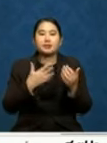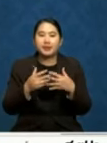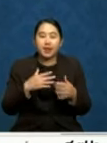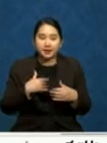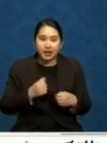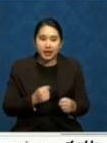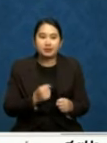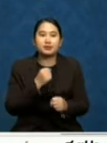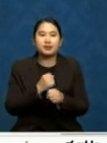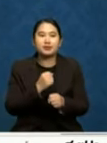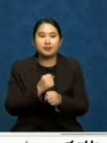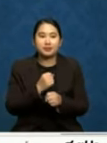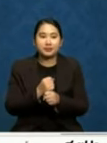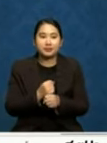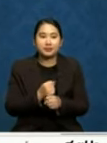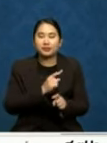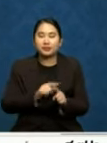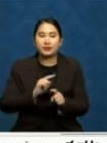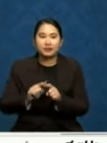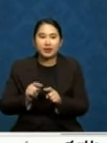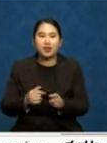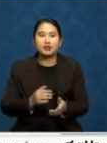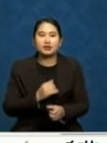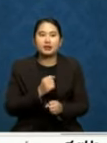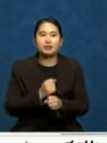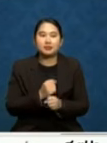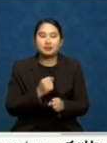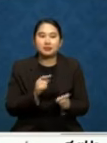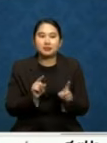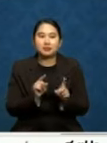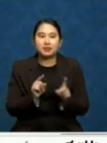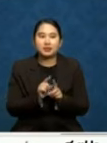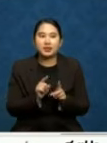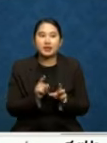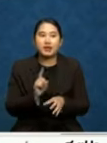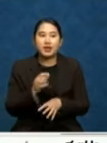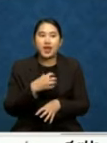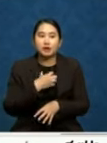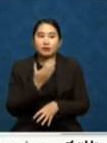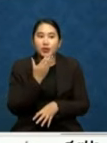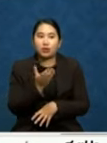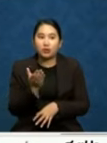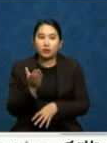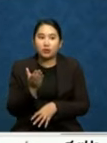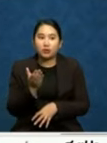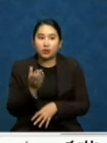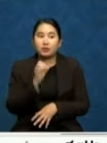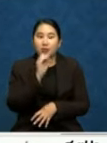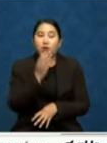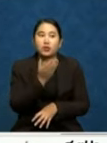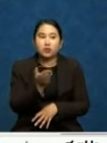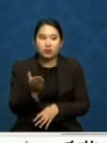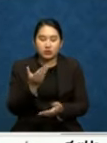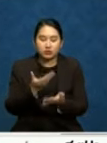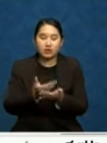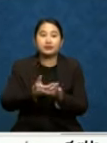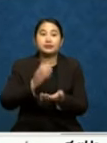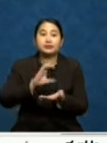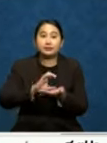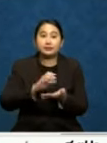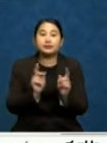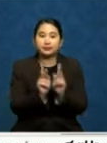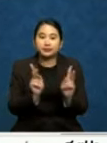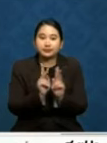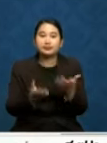พยายามที่จะทำงานหลายอย่างที่พวกเราปิดทองหลังพระเพราะฉะนั้นเนี่ยผมอยากจะขอร้องท่านผู้บริหารกองทุนนะครับหรือ